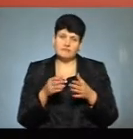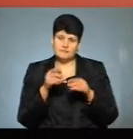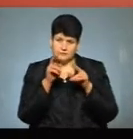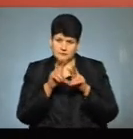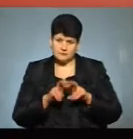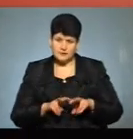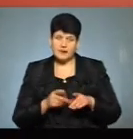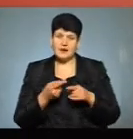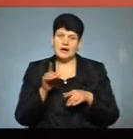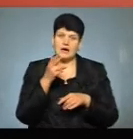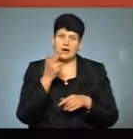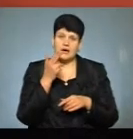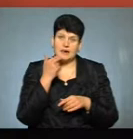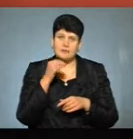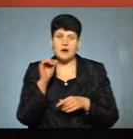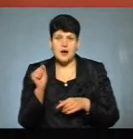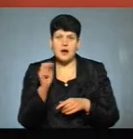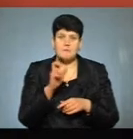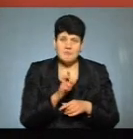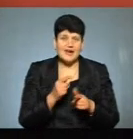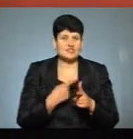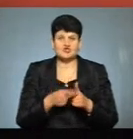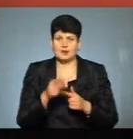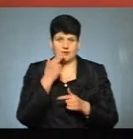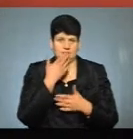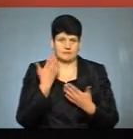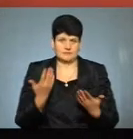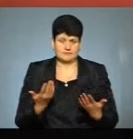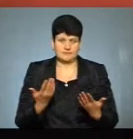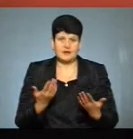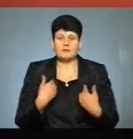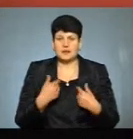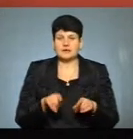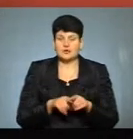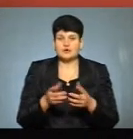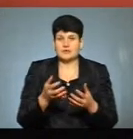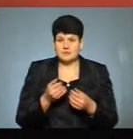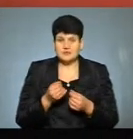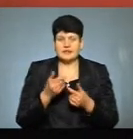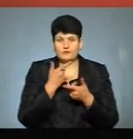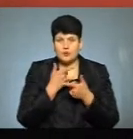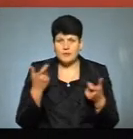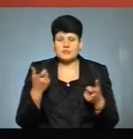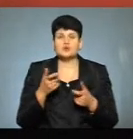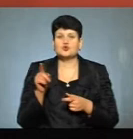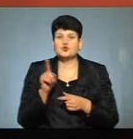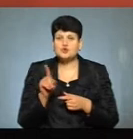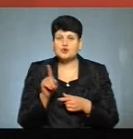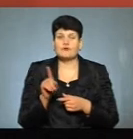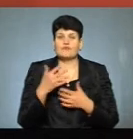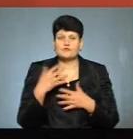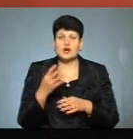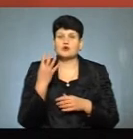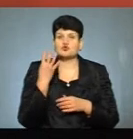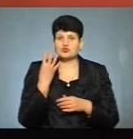А чи Б. Ми отримали інформацію також від пана Володимира Паничева про те, що вже